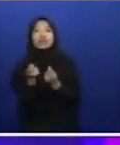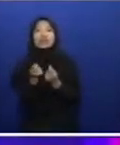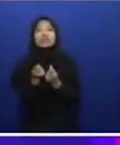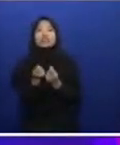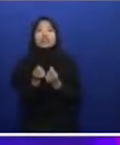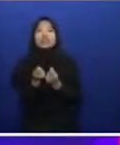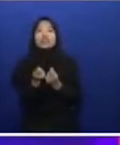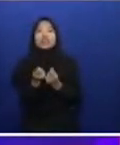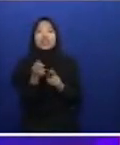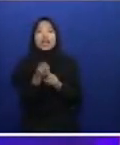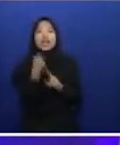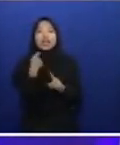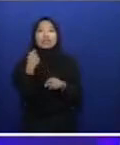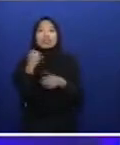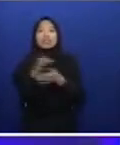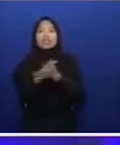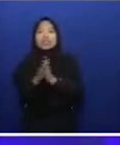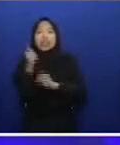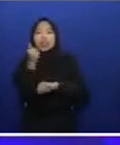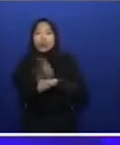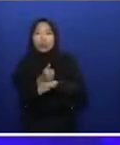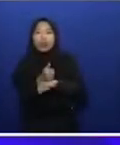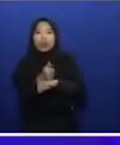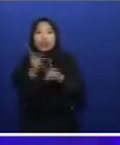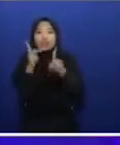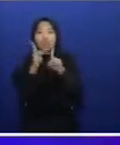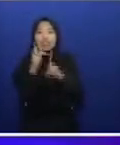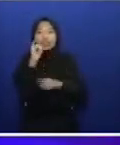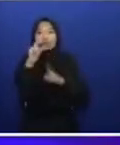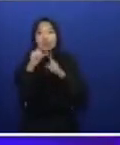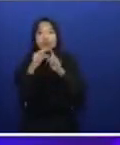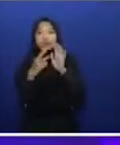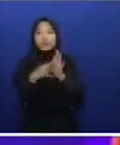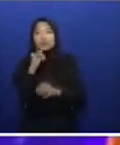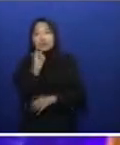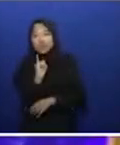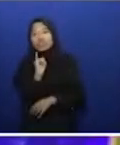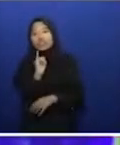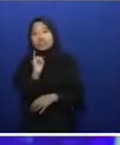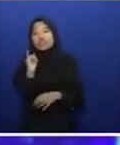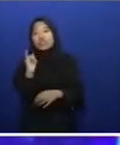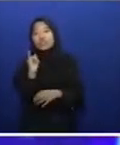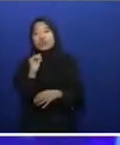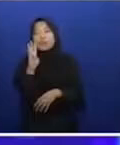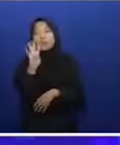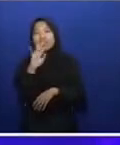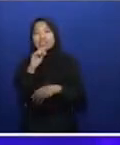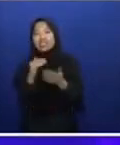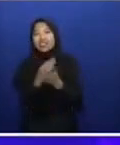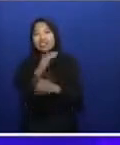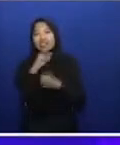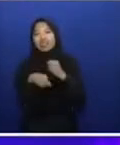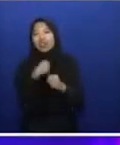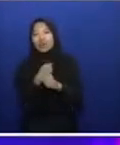HIPMI, dan kemudian saya menjadi ketua umum HIPMI selama 4,5 tahun, dan kemudian saya